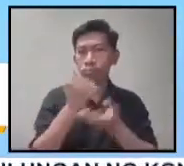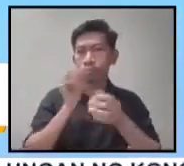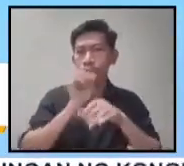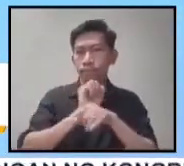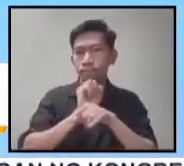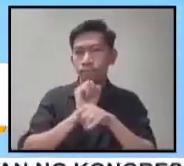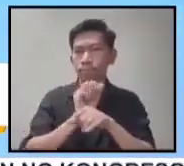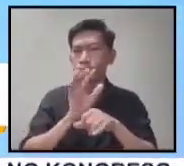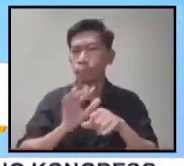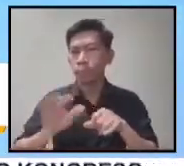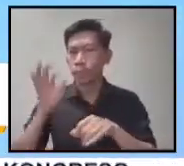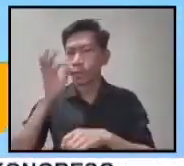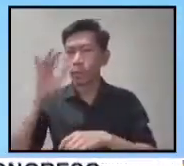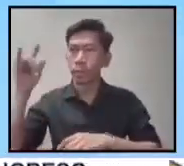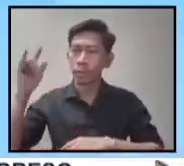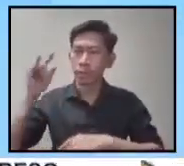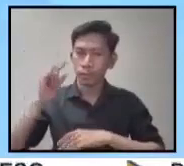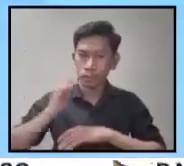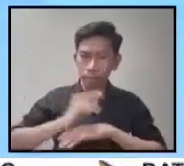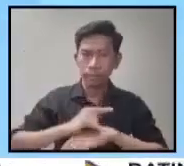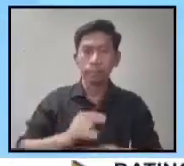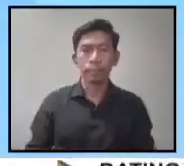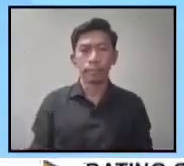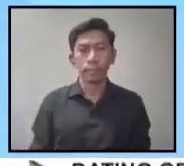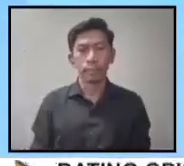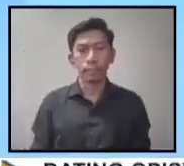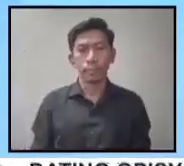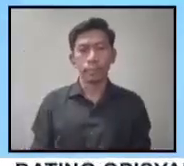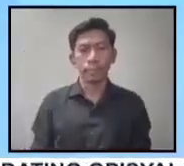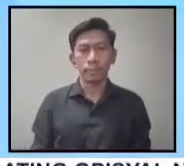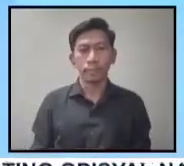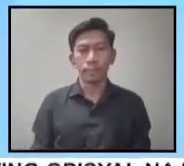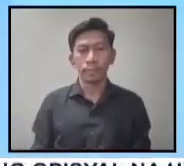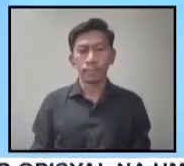Alan Francisco para sa Morning Show ng Bayan, Rise and Shine, Pilipinas.